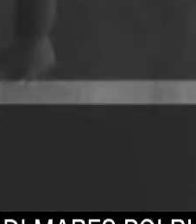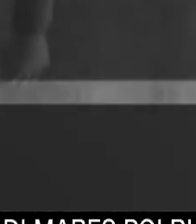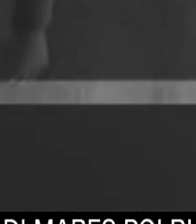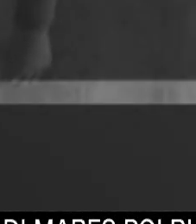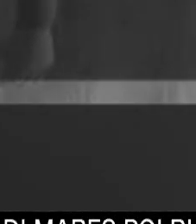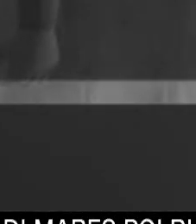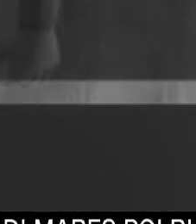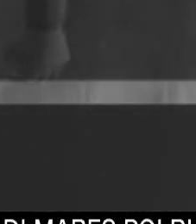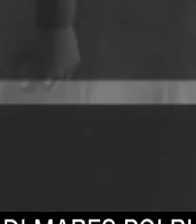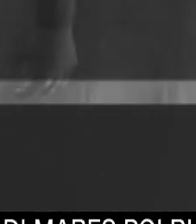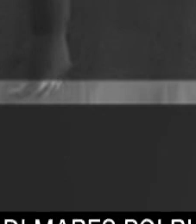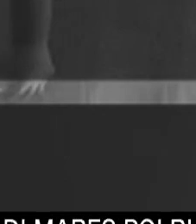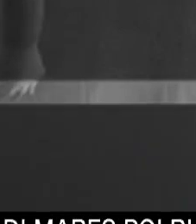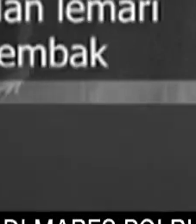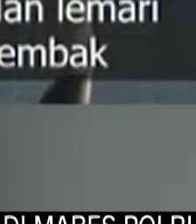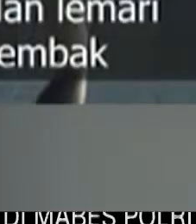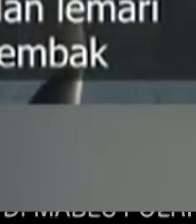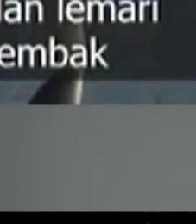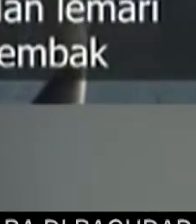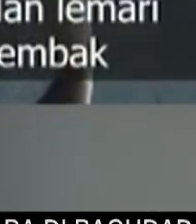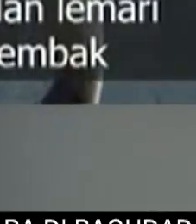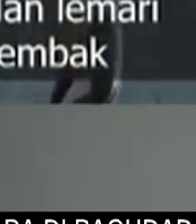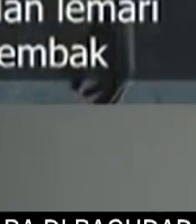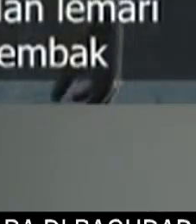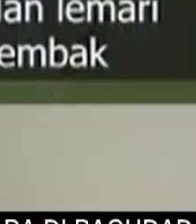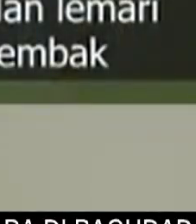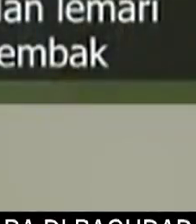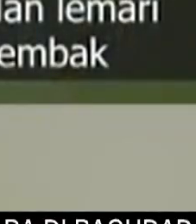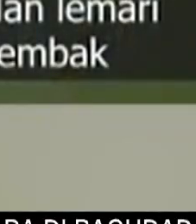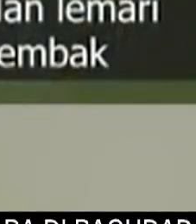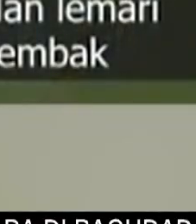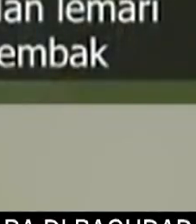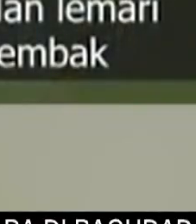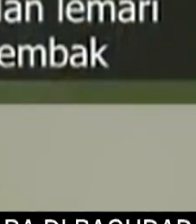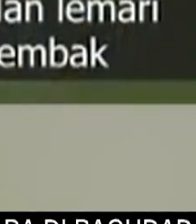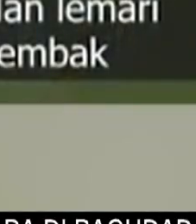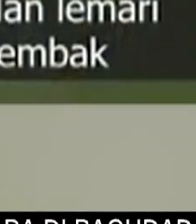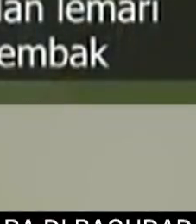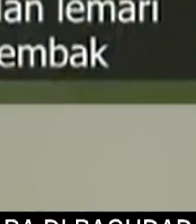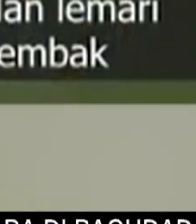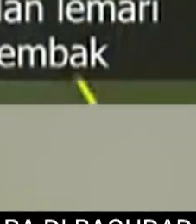FS menembak Brigadir Y dan menembak sejumlah titik untuk berpura-pura ada tembak-menembak.